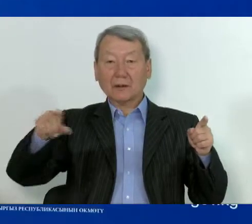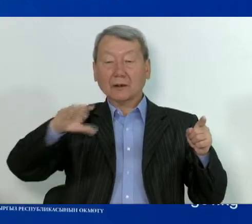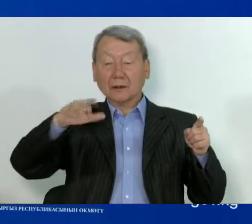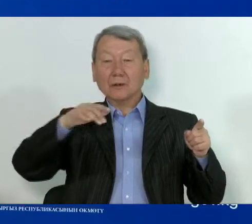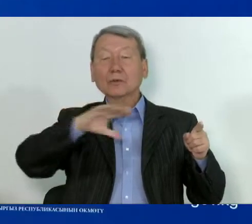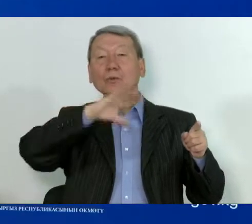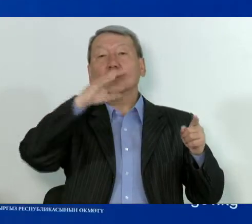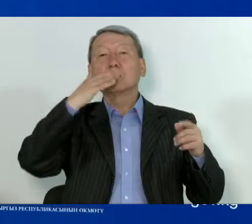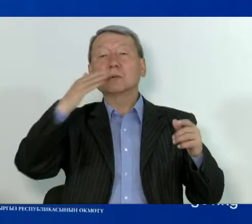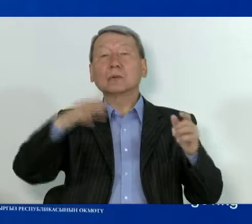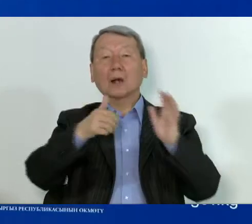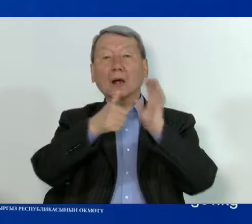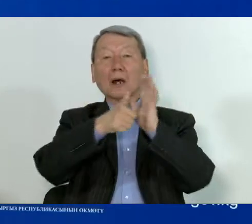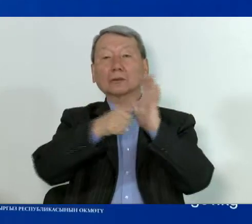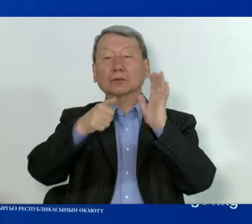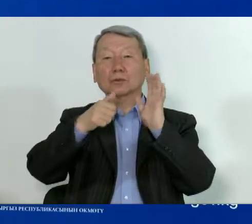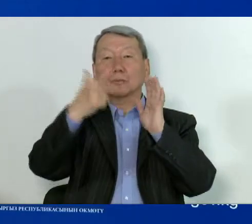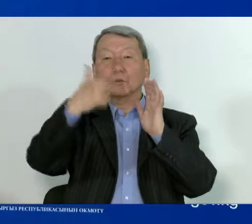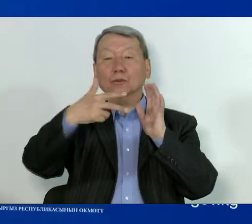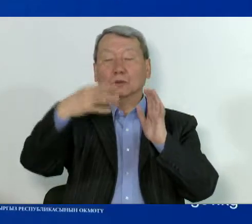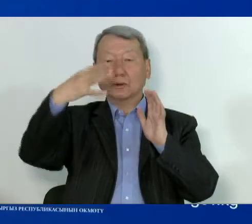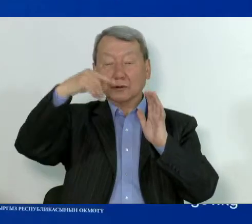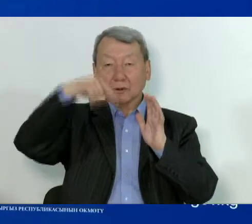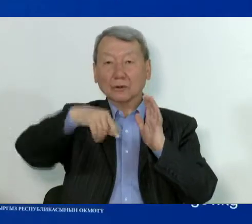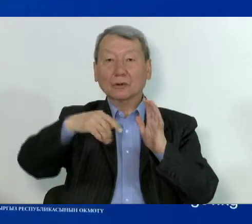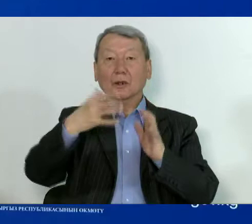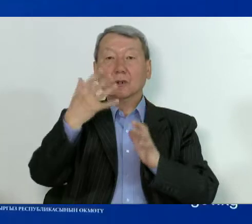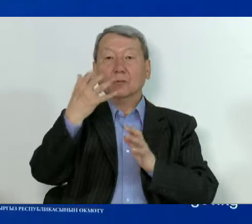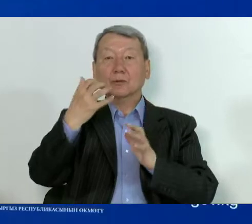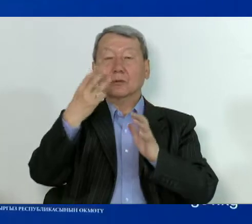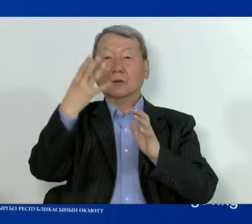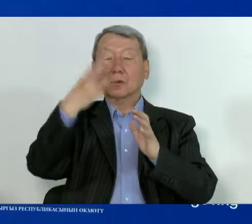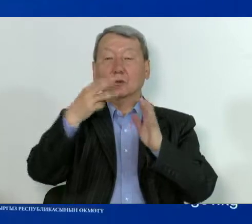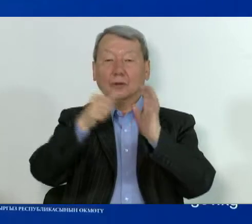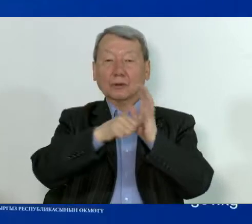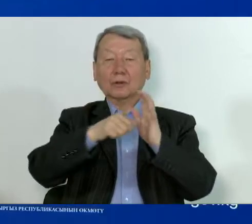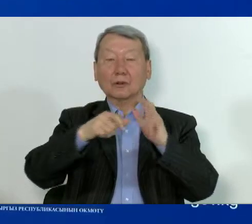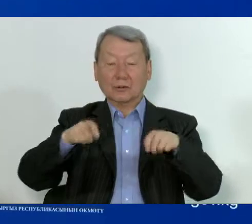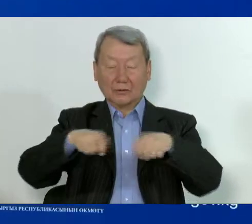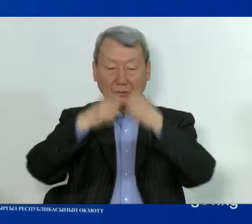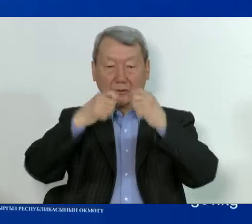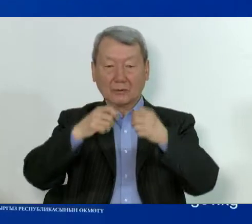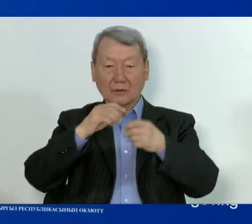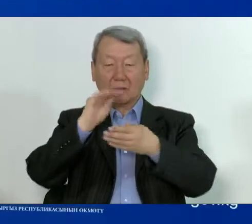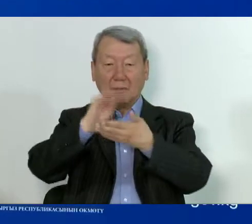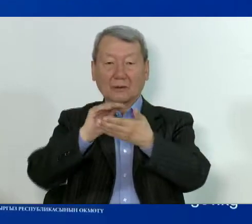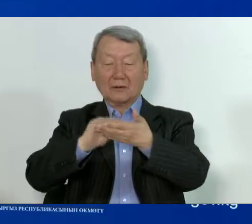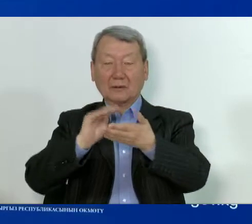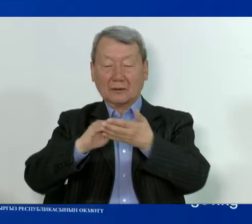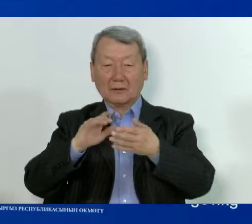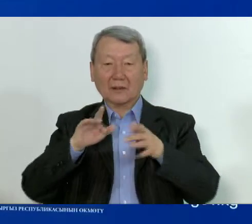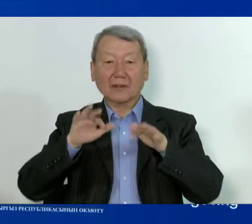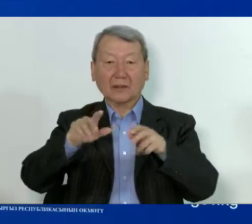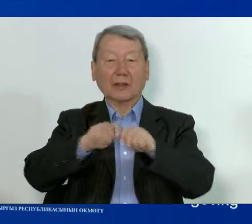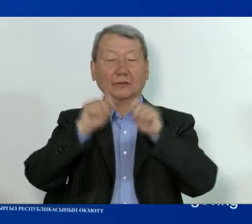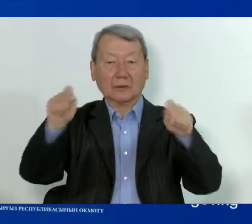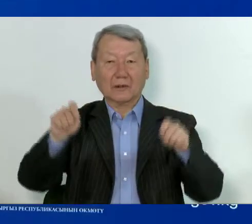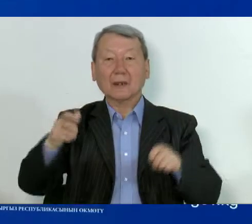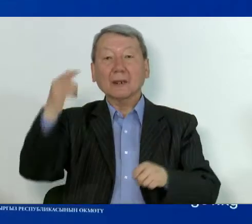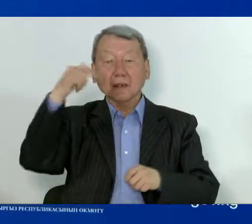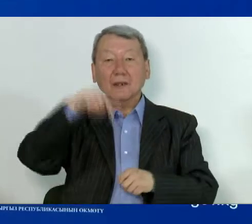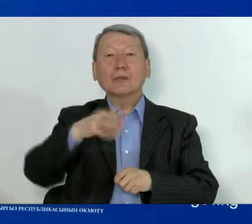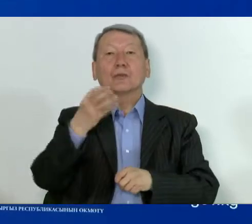саны 633, анын ичинен 563 кылмыш иши жана жоруктардын бети ачылган. Мындан